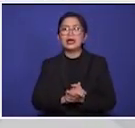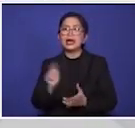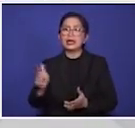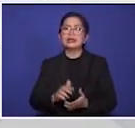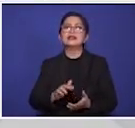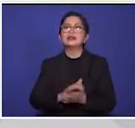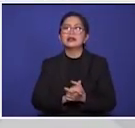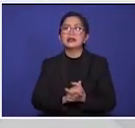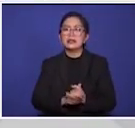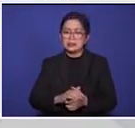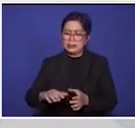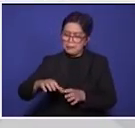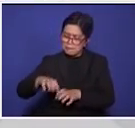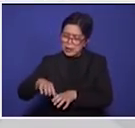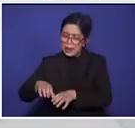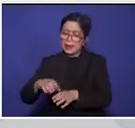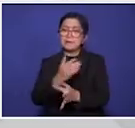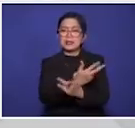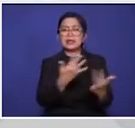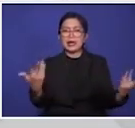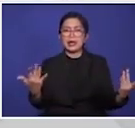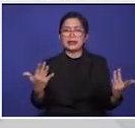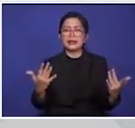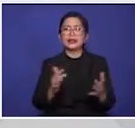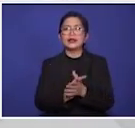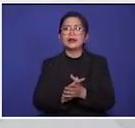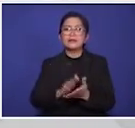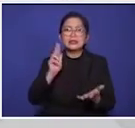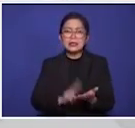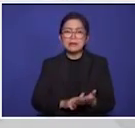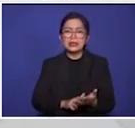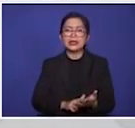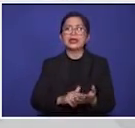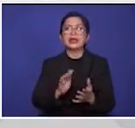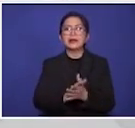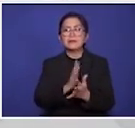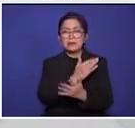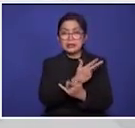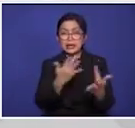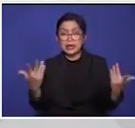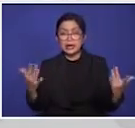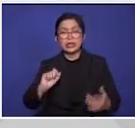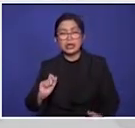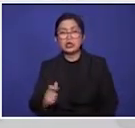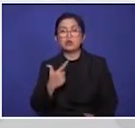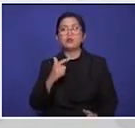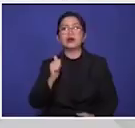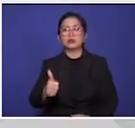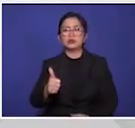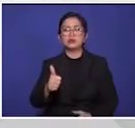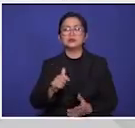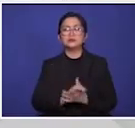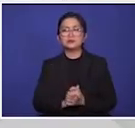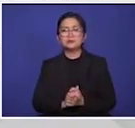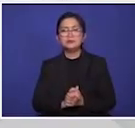bahwa HAM juga mencakupi akses terhadap pendidikan terhadap kesehatan dan terhadap mata pencarian yang baik